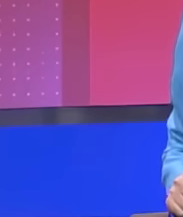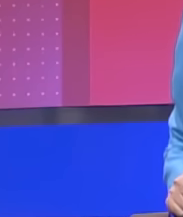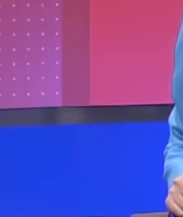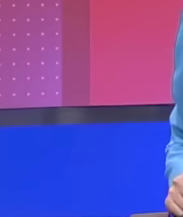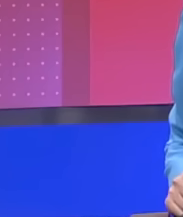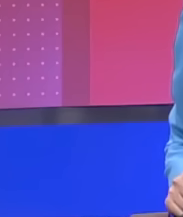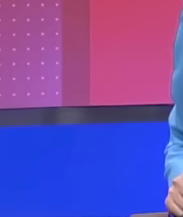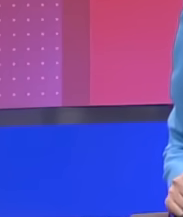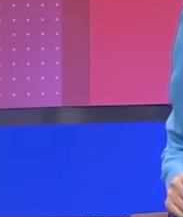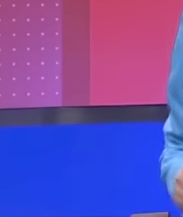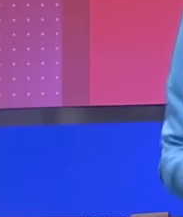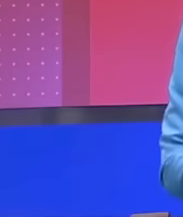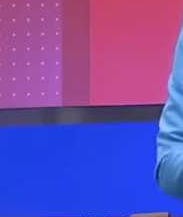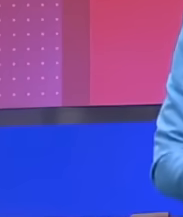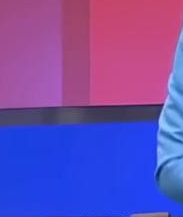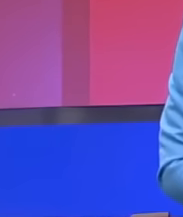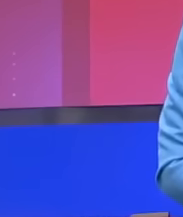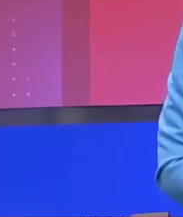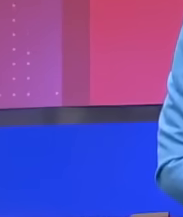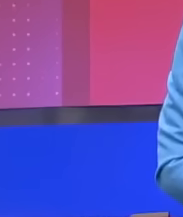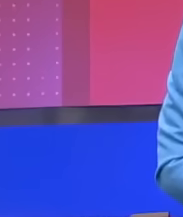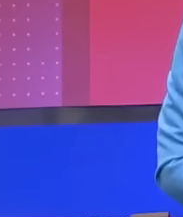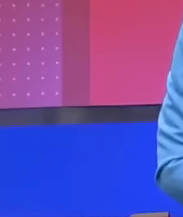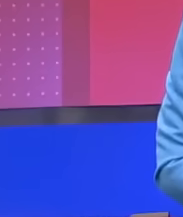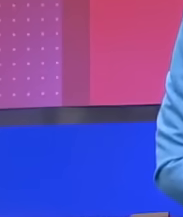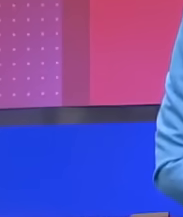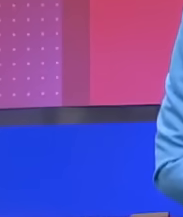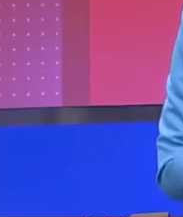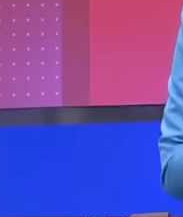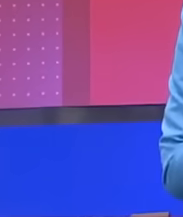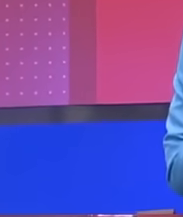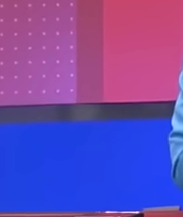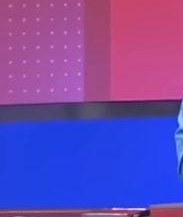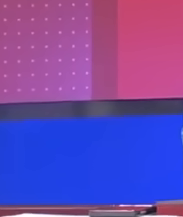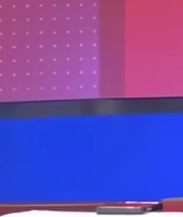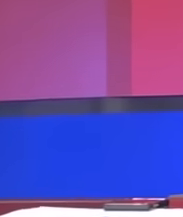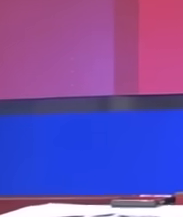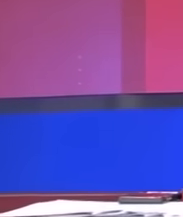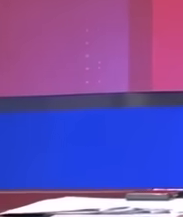ช่วงนี้ข่าวเที่ยงเนชั่นหมดเวลาลงแล้วเราสองคนพร้อมทีมงานลาไปก่อนนะคะสวัสดีค่ะ ครับ